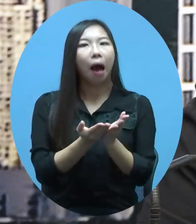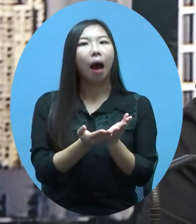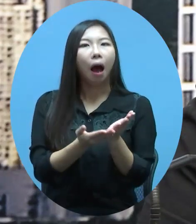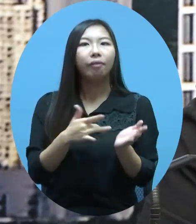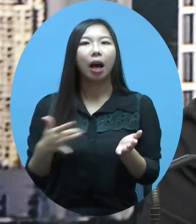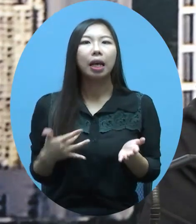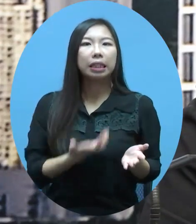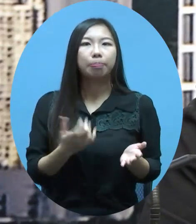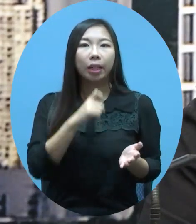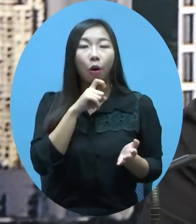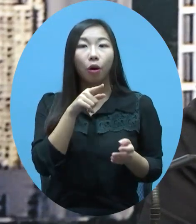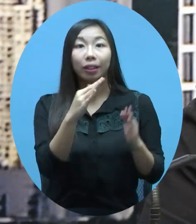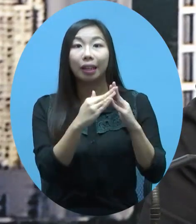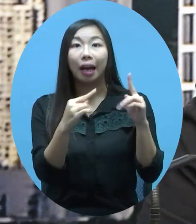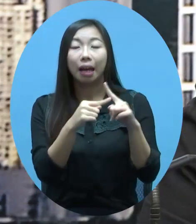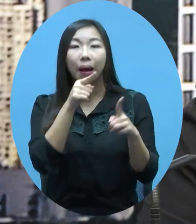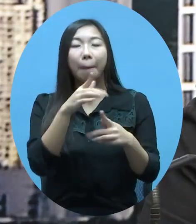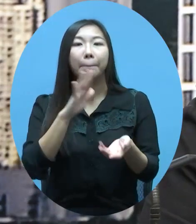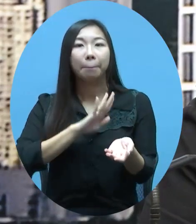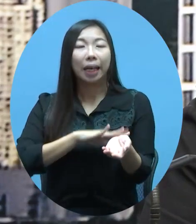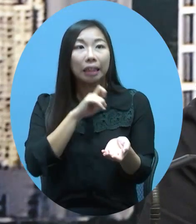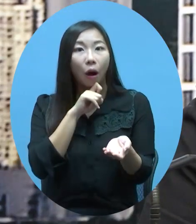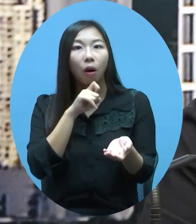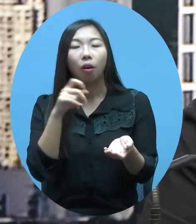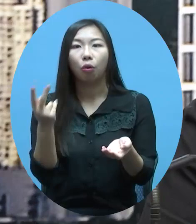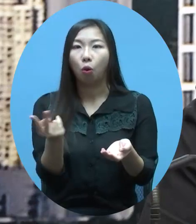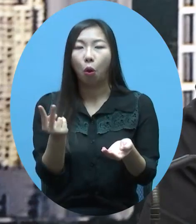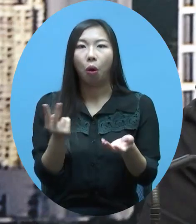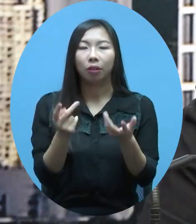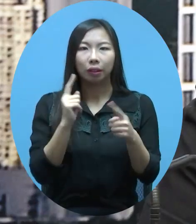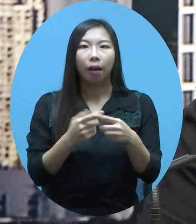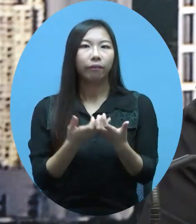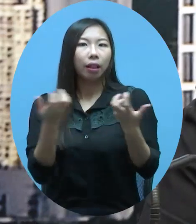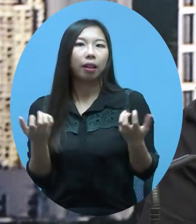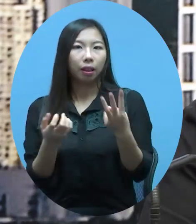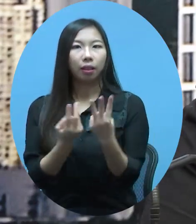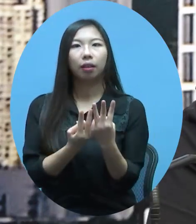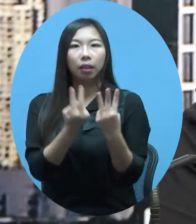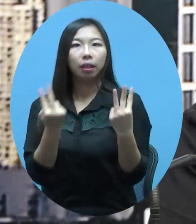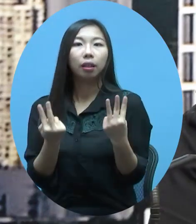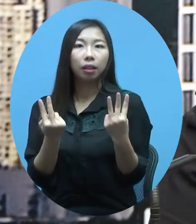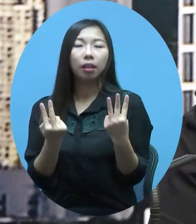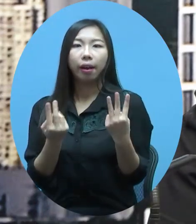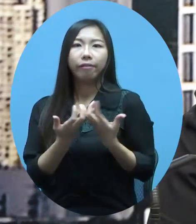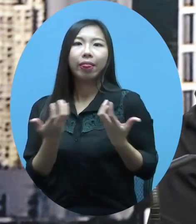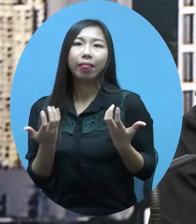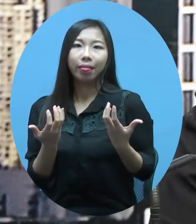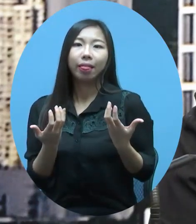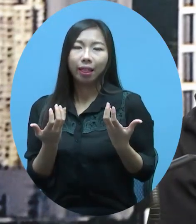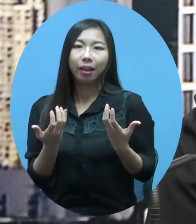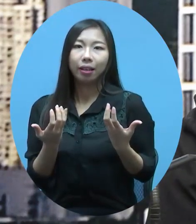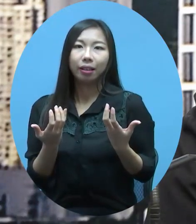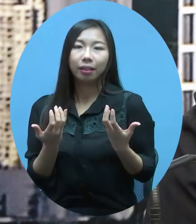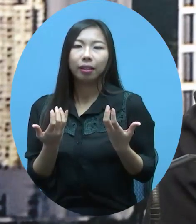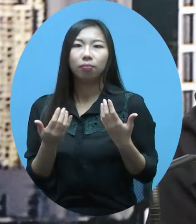以咧，佢當佢屋企人發病嘅時候咧，佢兩個咧都已經搬開咗，即係離開咗嗰個地方咧，就同佢